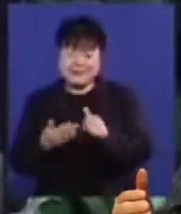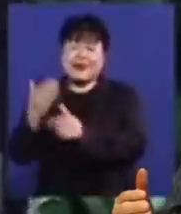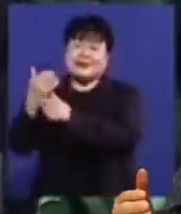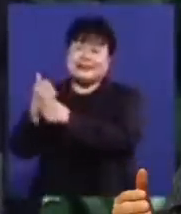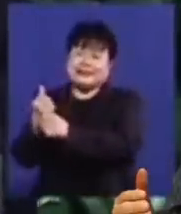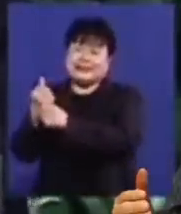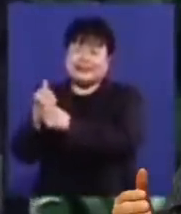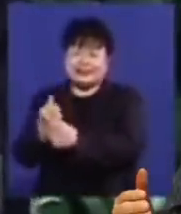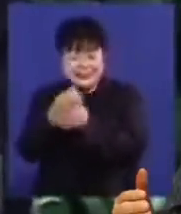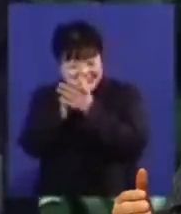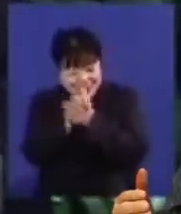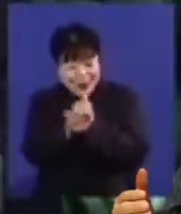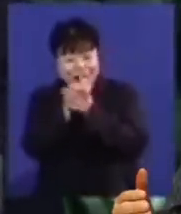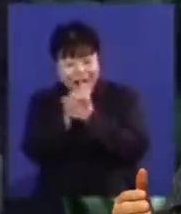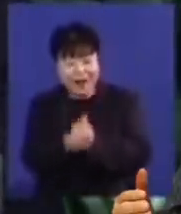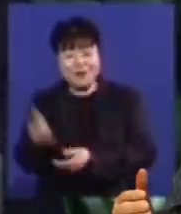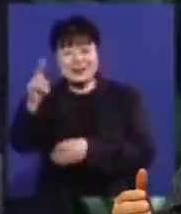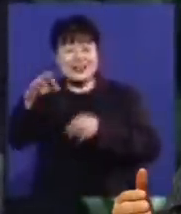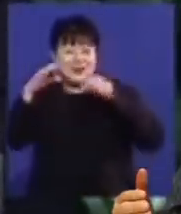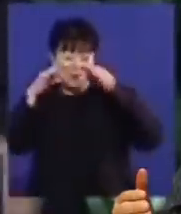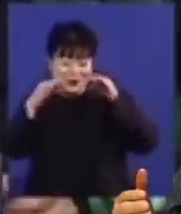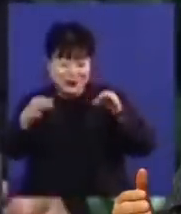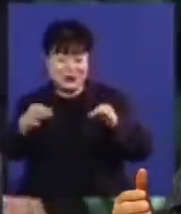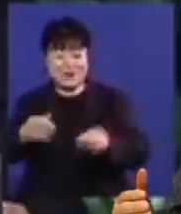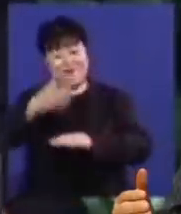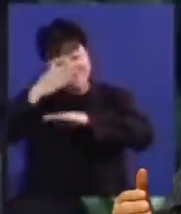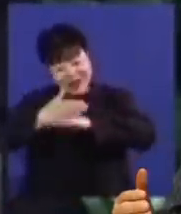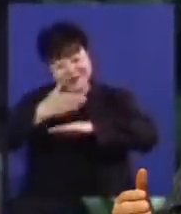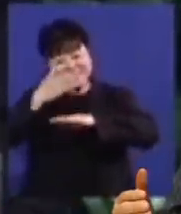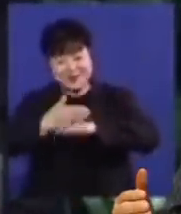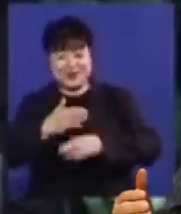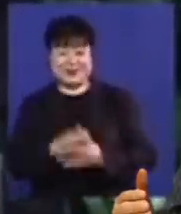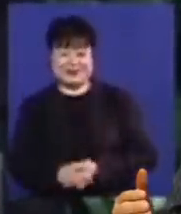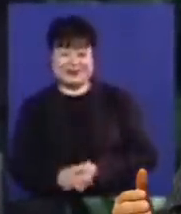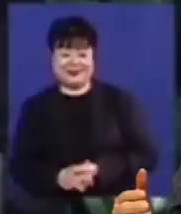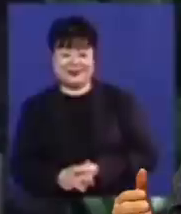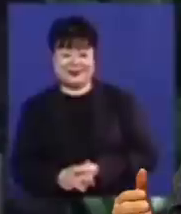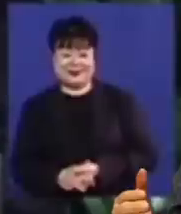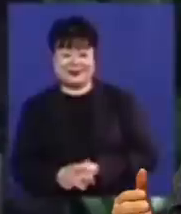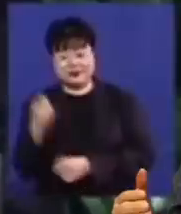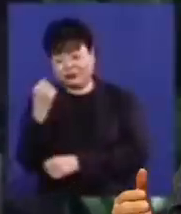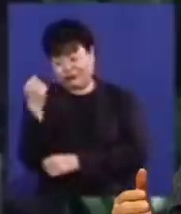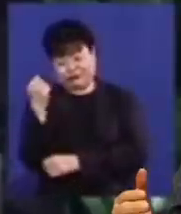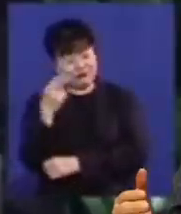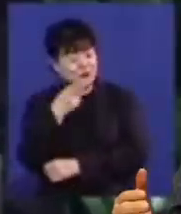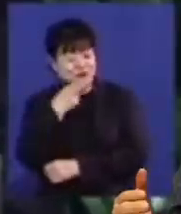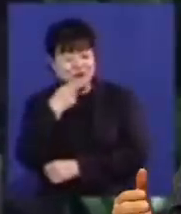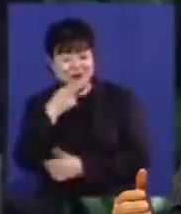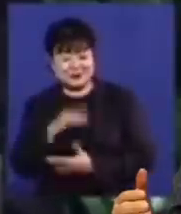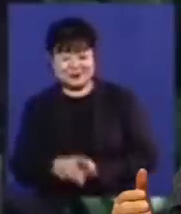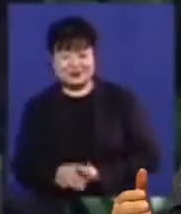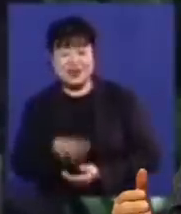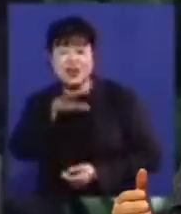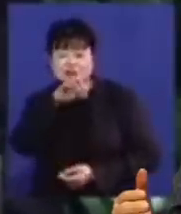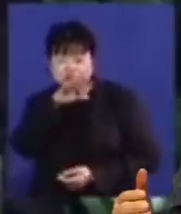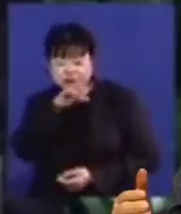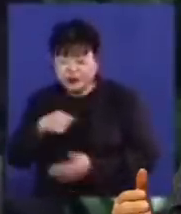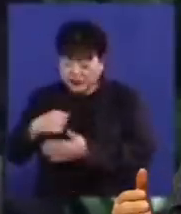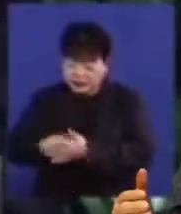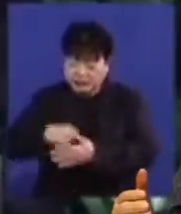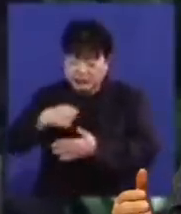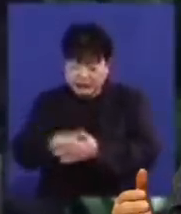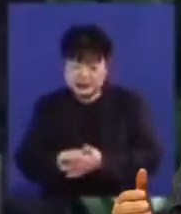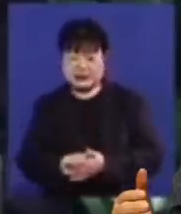의지하고 기도하고 찬송하고 감사하면 흔들리지 않아요. 원망, 불평,